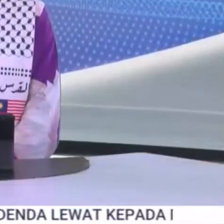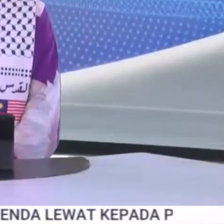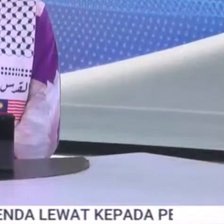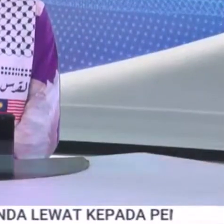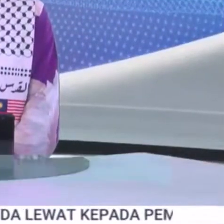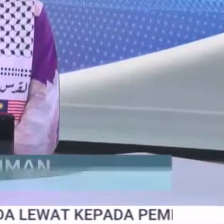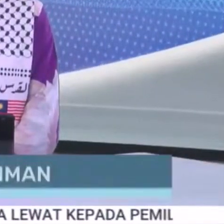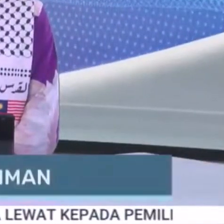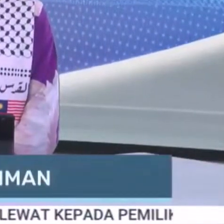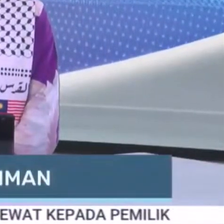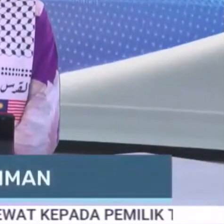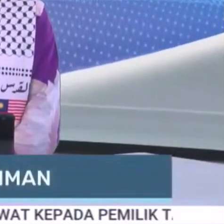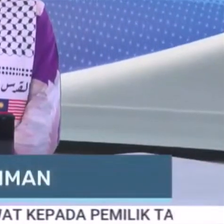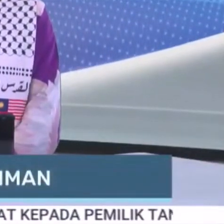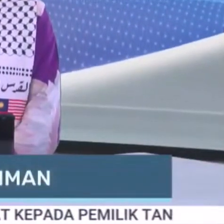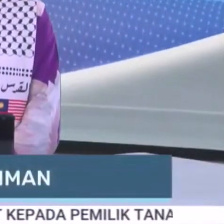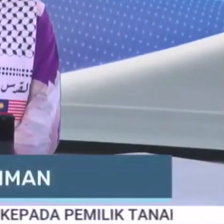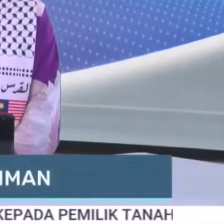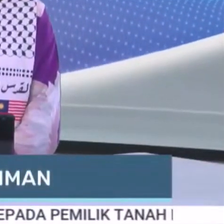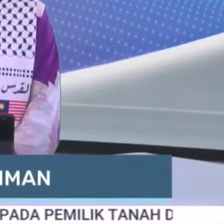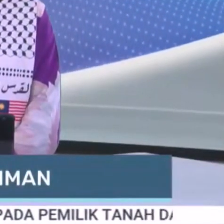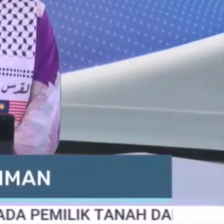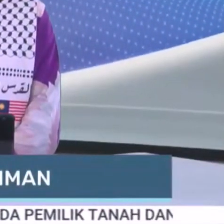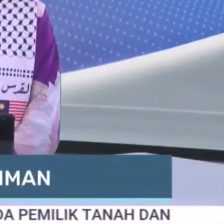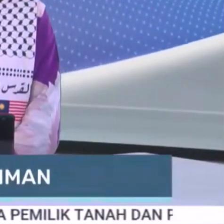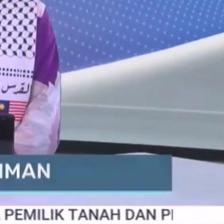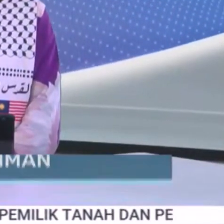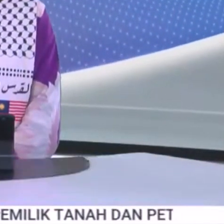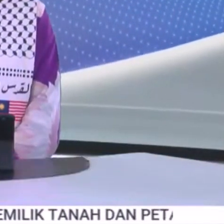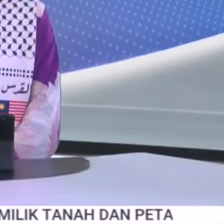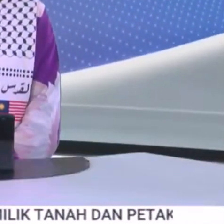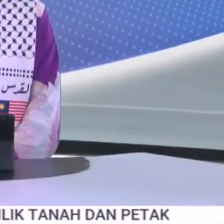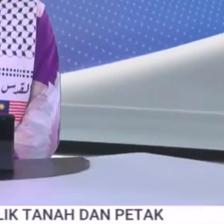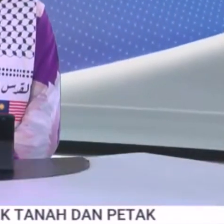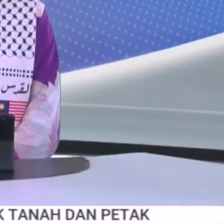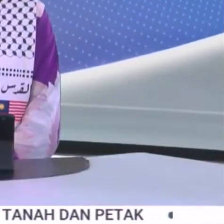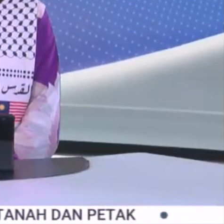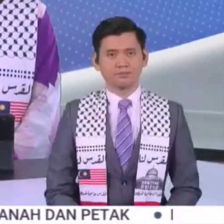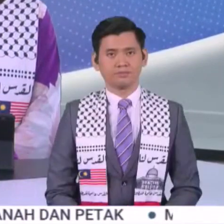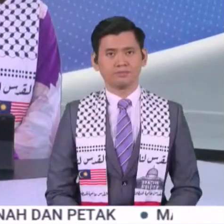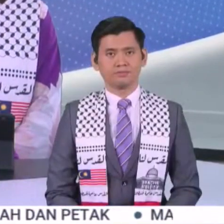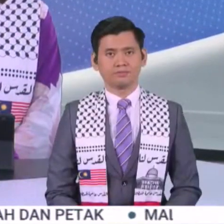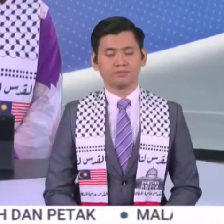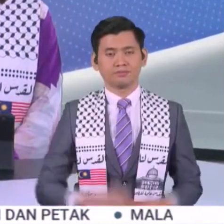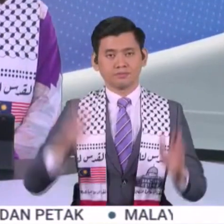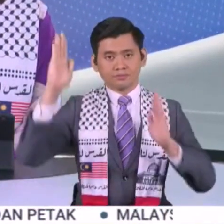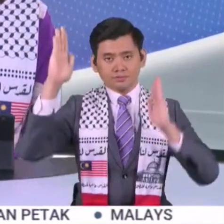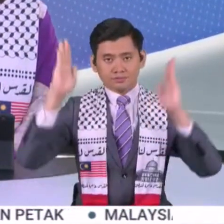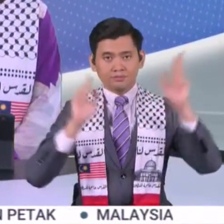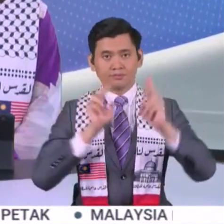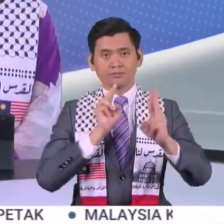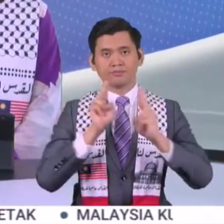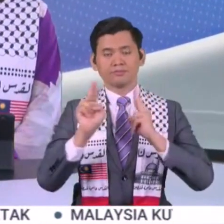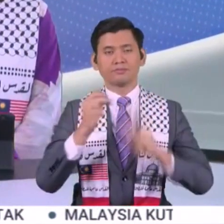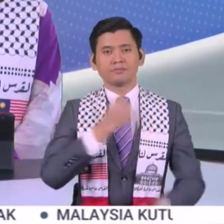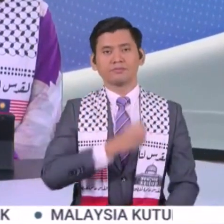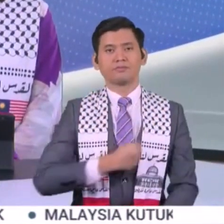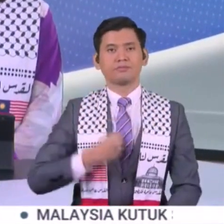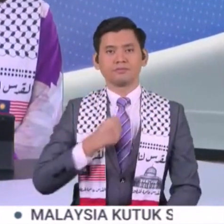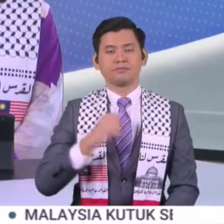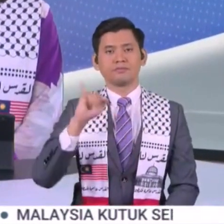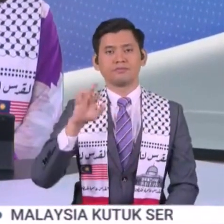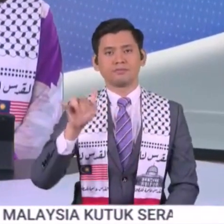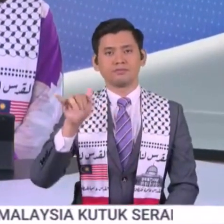assamualaikum dan salam Malai Malaysia mengucapkan takziah kepada Iran dan rakyatnya berikutan insiden pengboman di wilayah kerman Iran